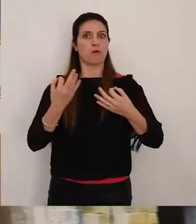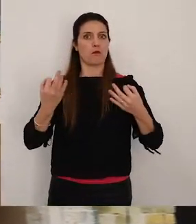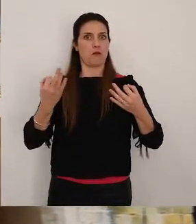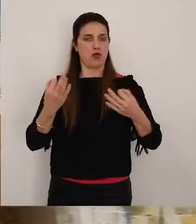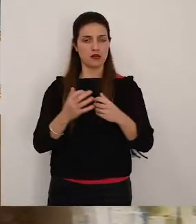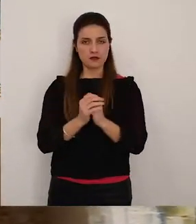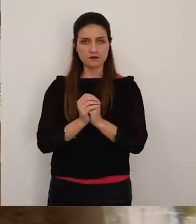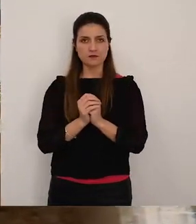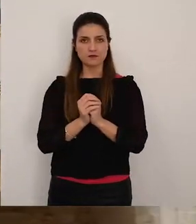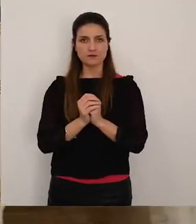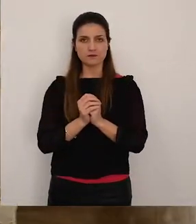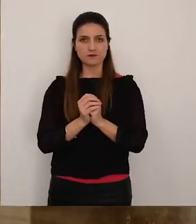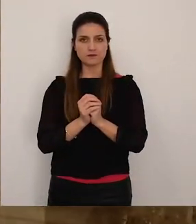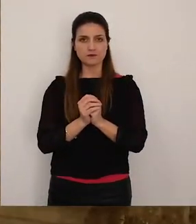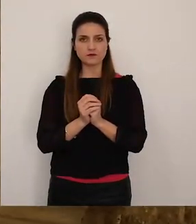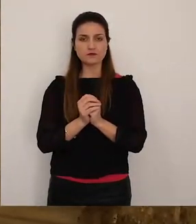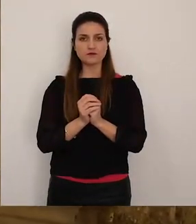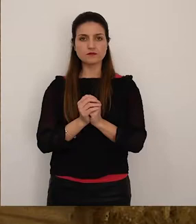livello.